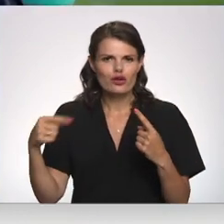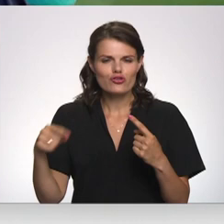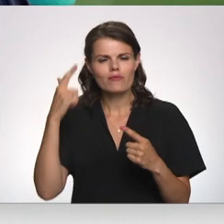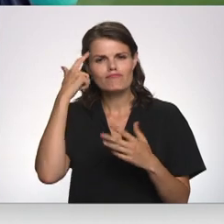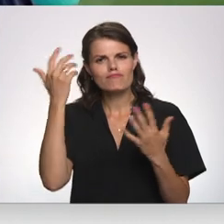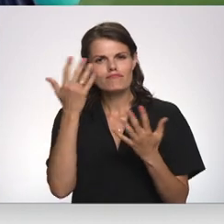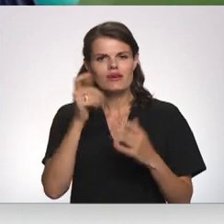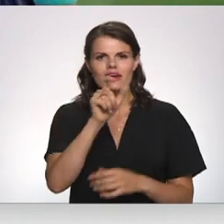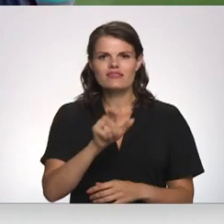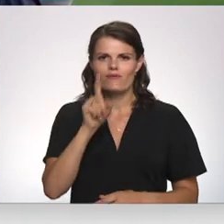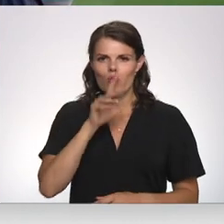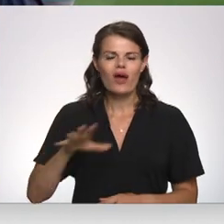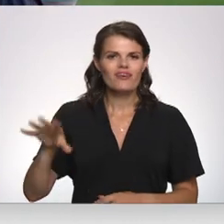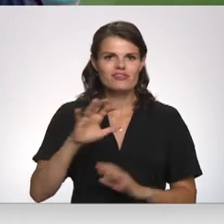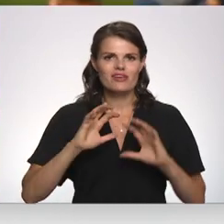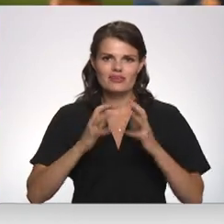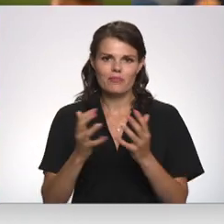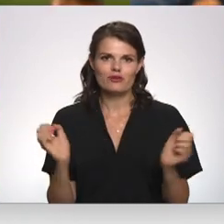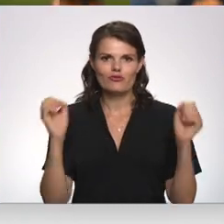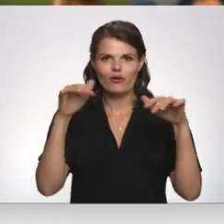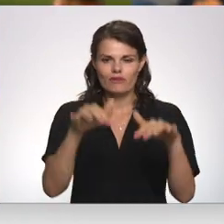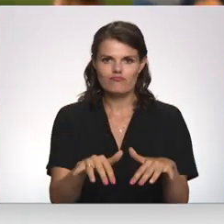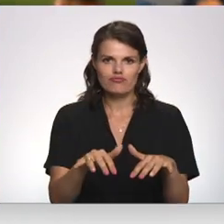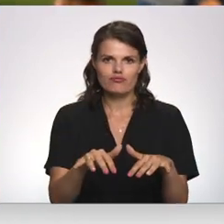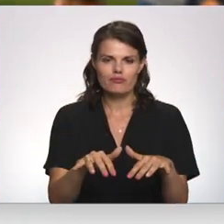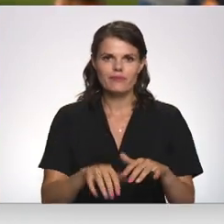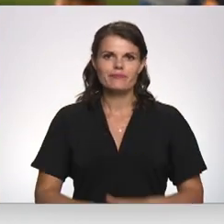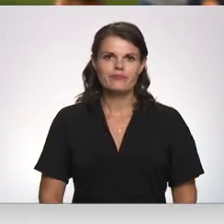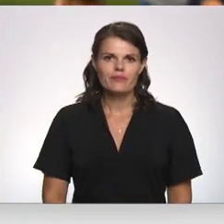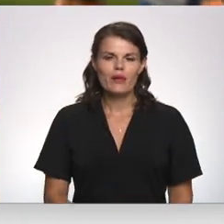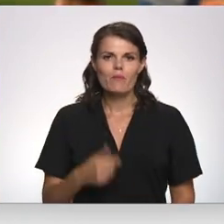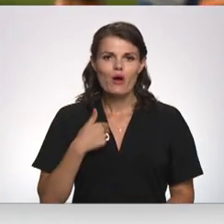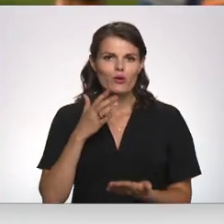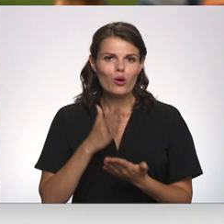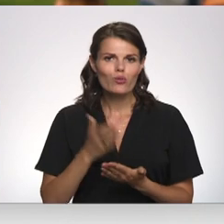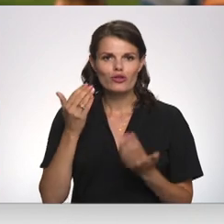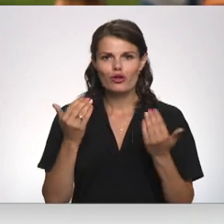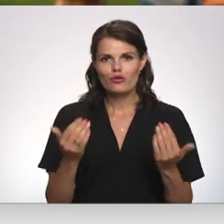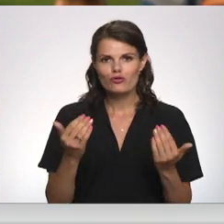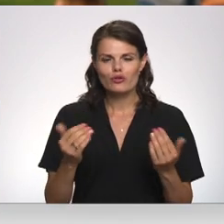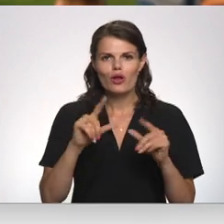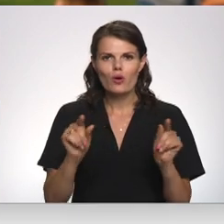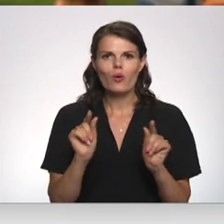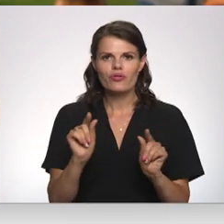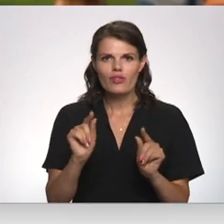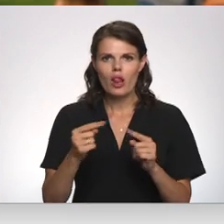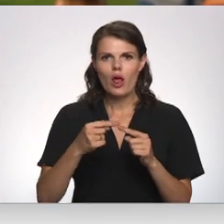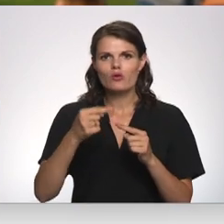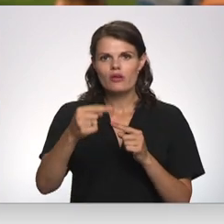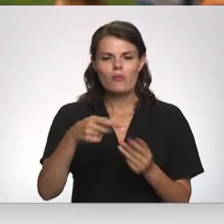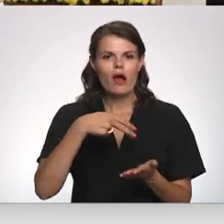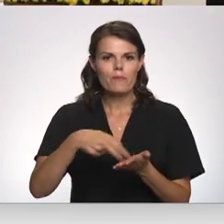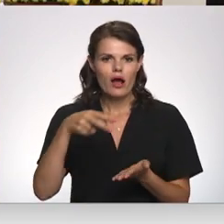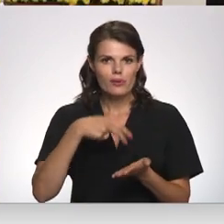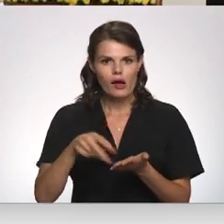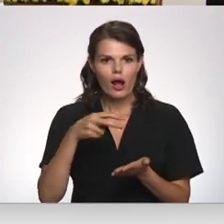visas pasaules ierodas Aglonā. Man noteikti gribējos šodien kaut nalielu ceļa gobulu paīt kojam uz